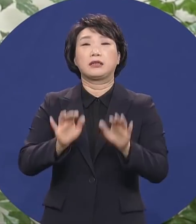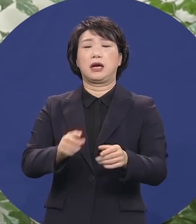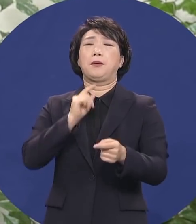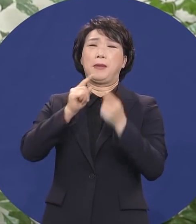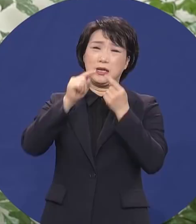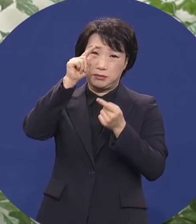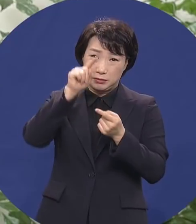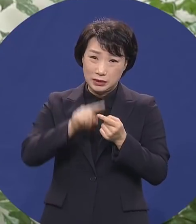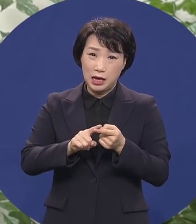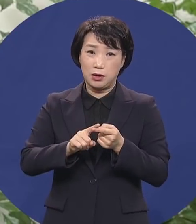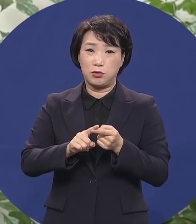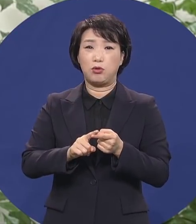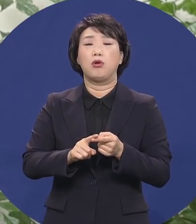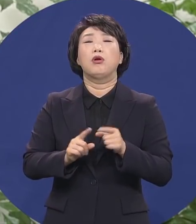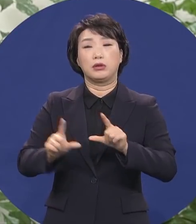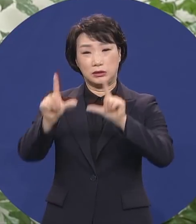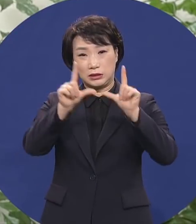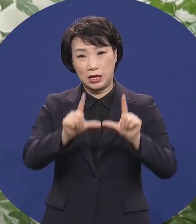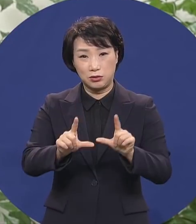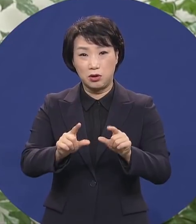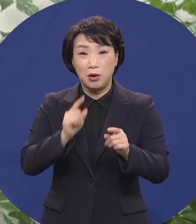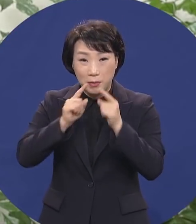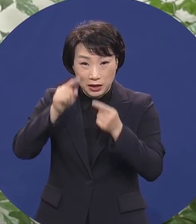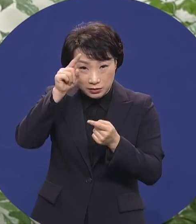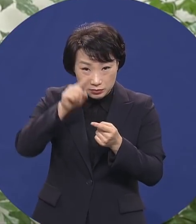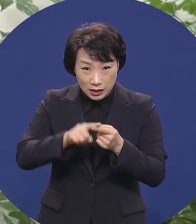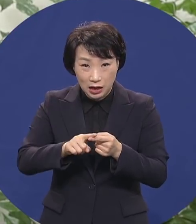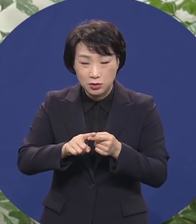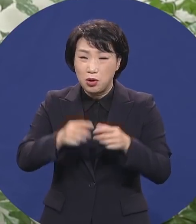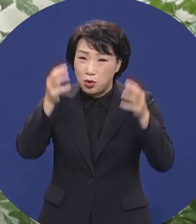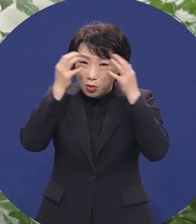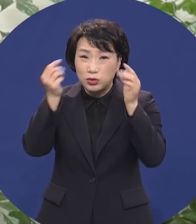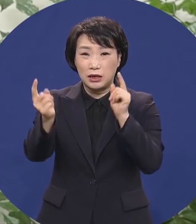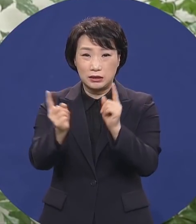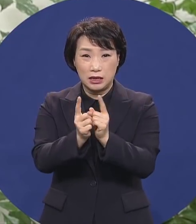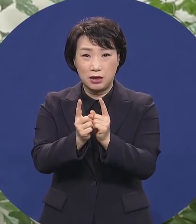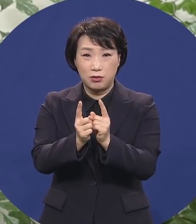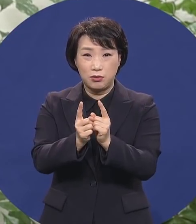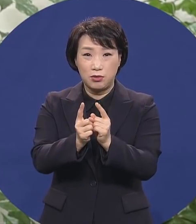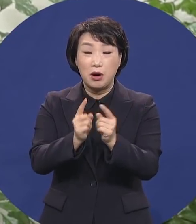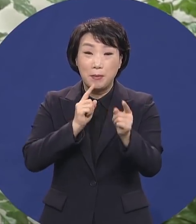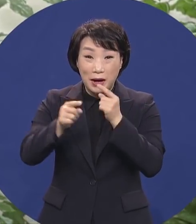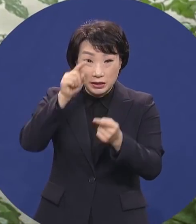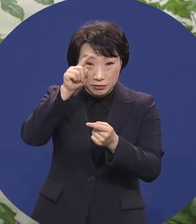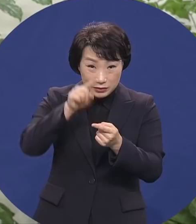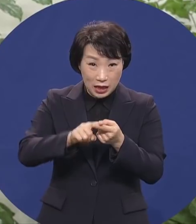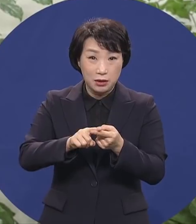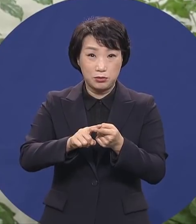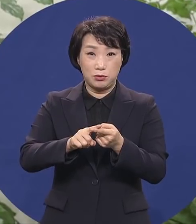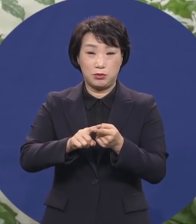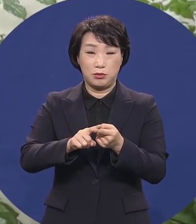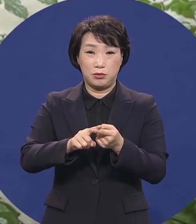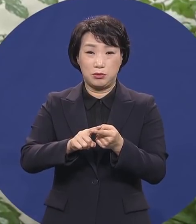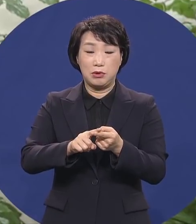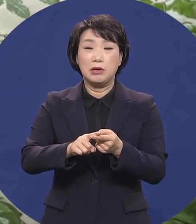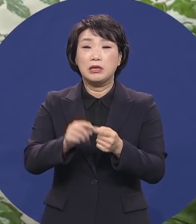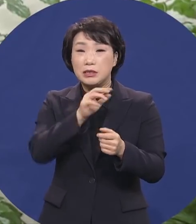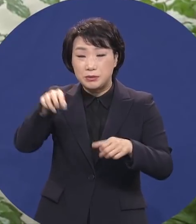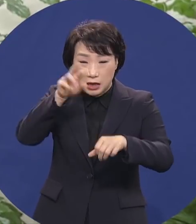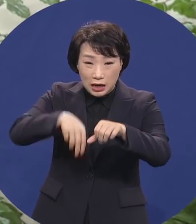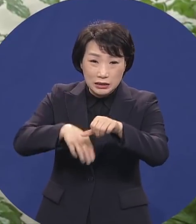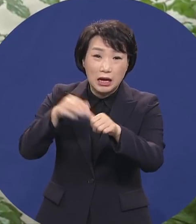말씀대로 사시고 말씀대로 고난 당하시고 말씀대로